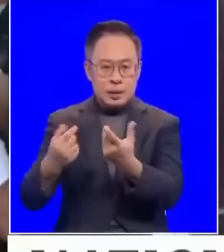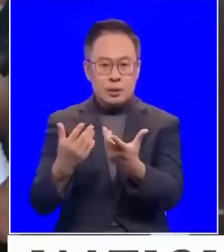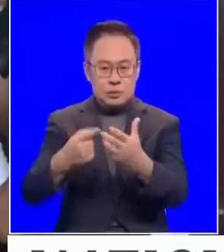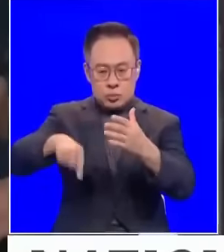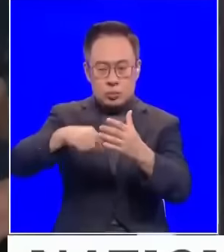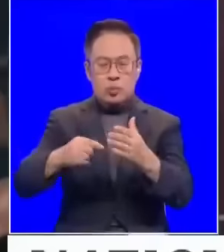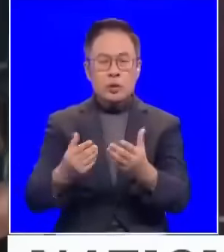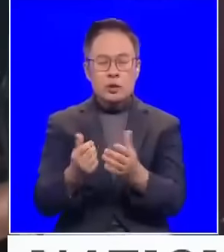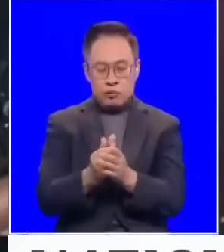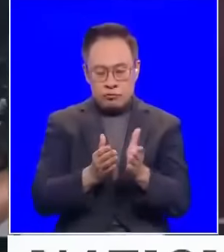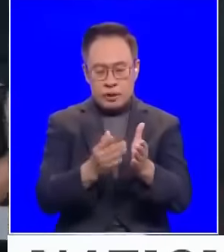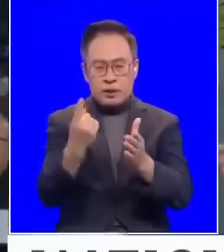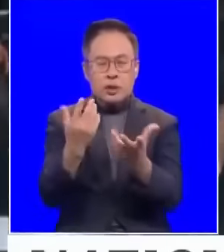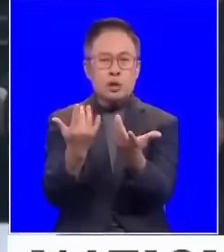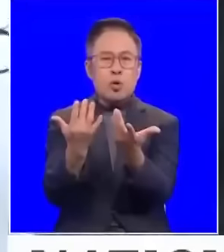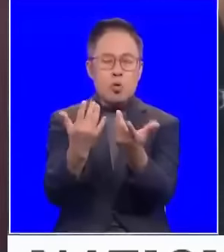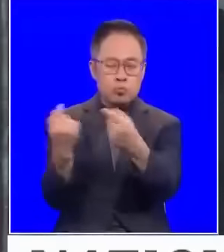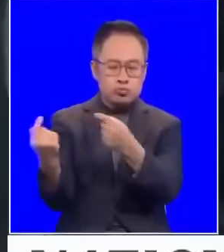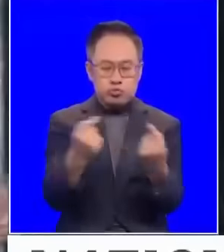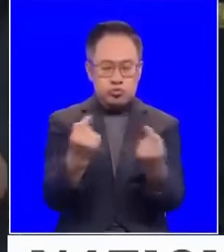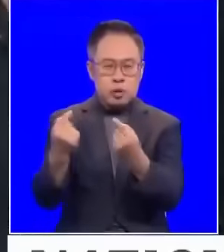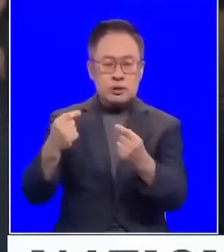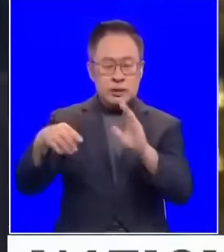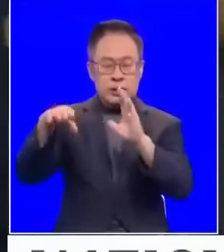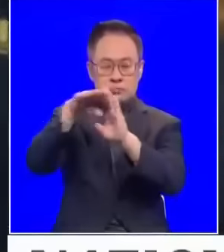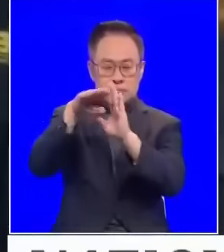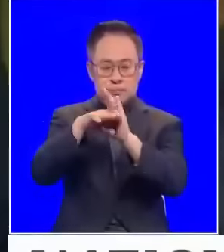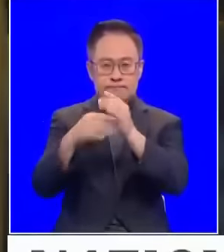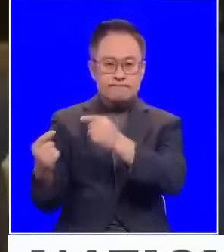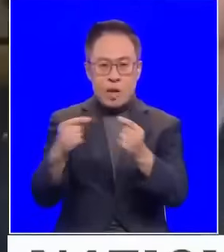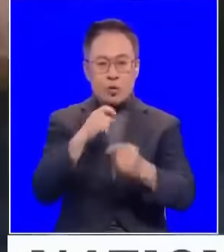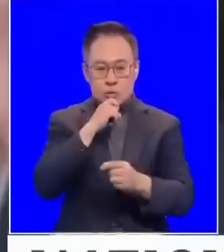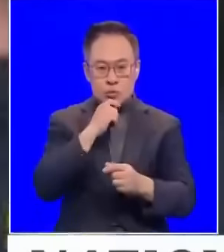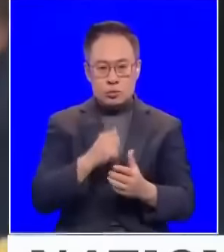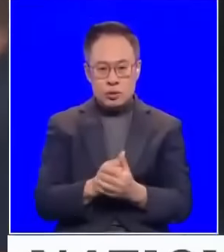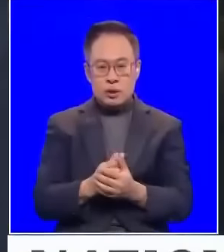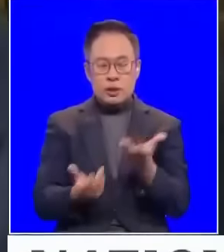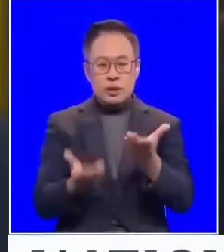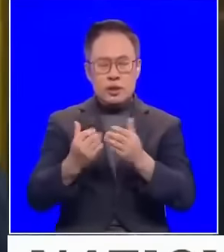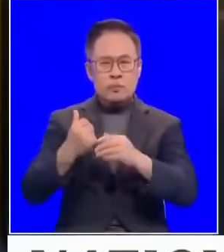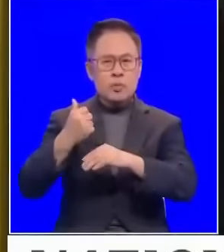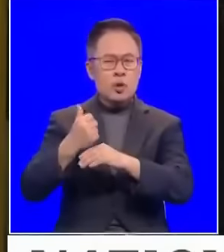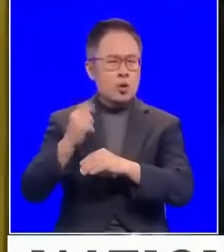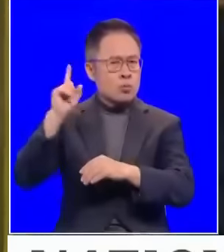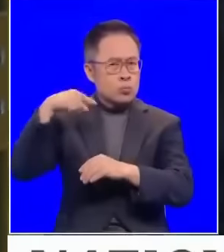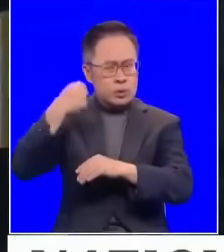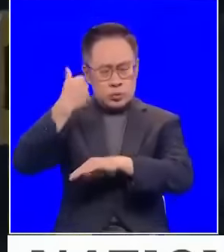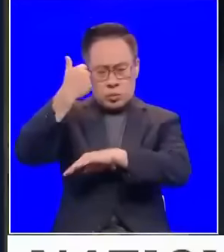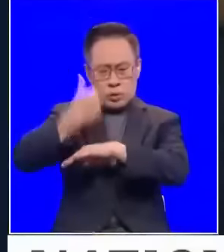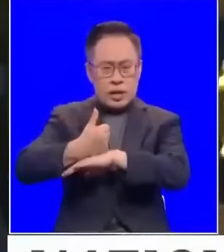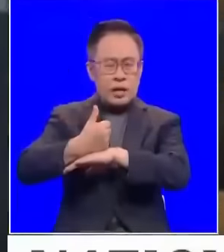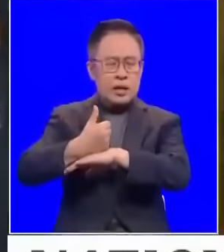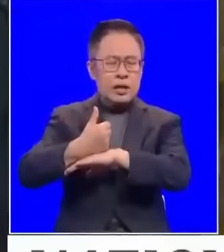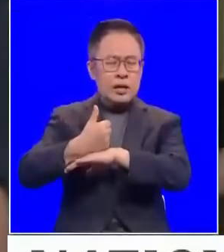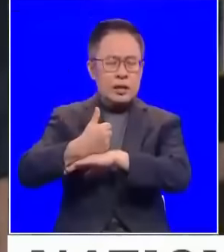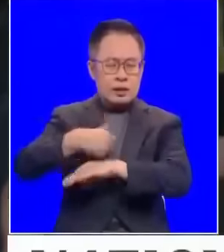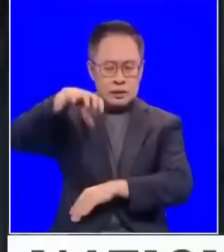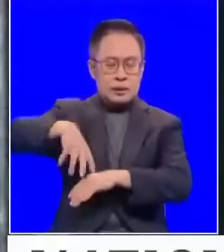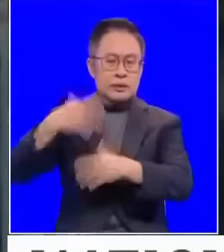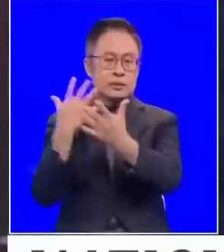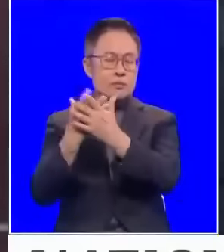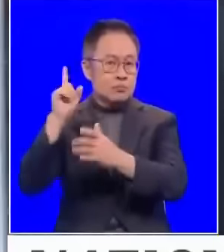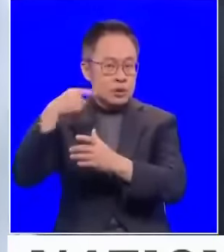นะครับขณะที่ผอ.ทัณฑสถานหญิงกลางยังเปิดเผยถึงกรณีของแม่ตั๊กเจ้าแม่ร้านทองที่ถูกดำเนินคดีก่อนหน้านี้นะครับบ